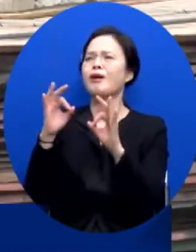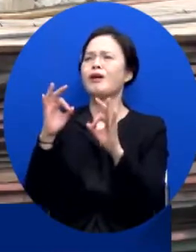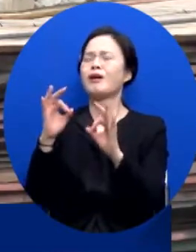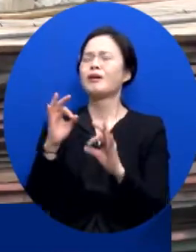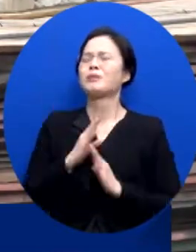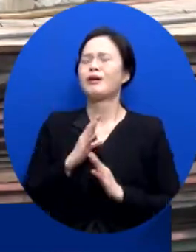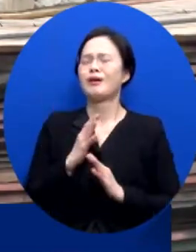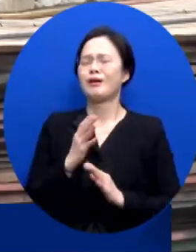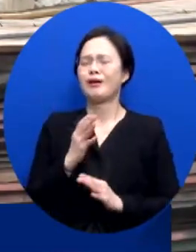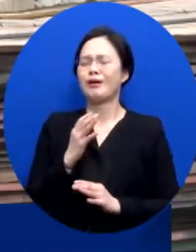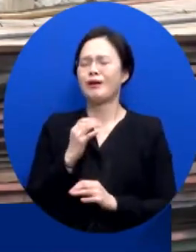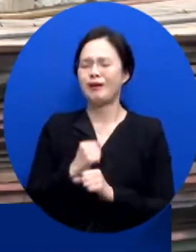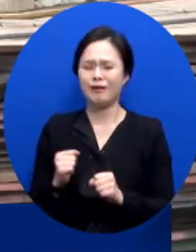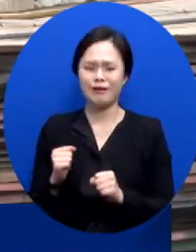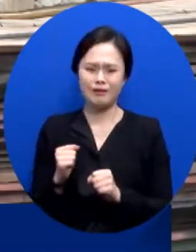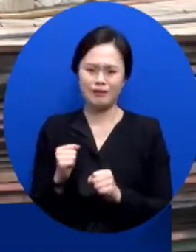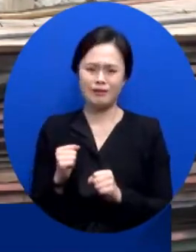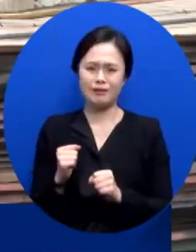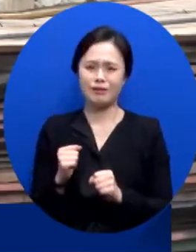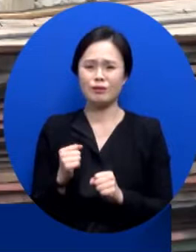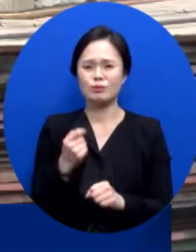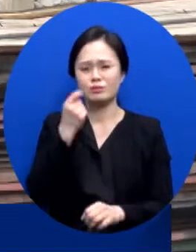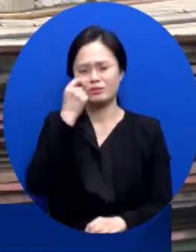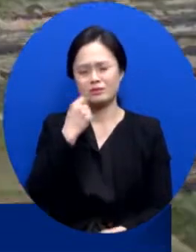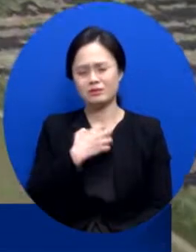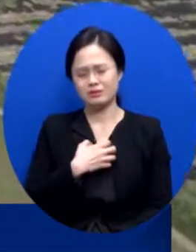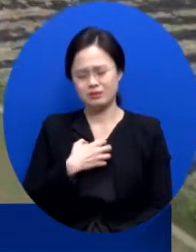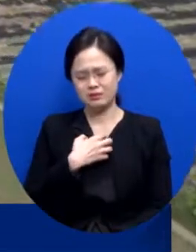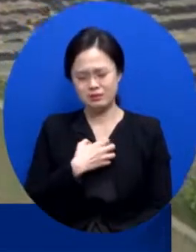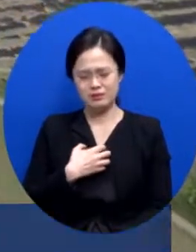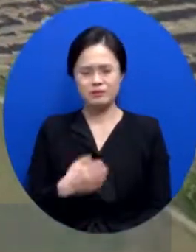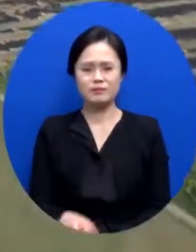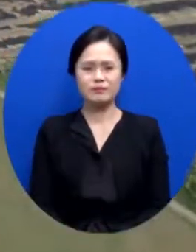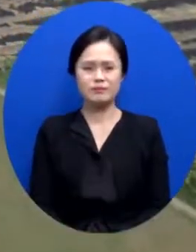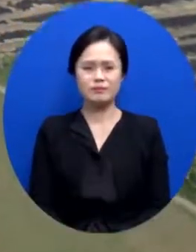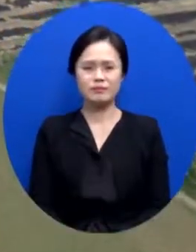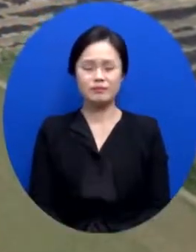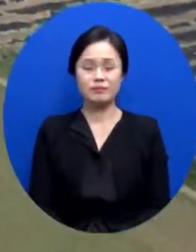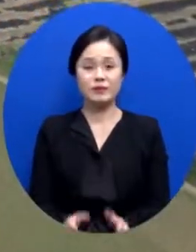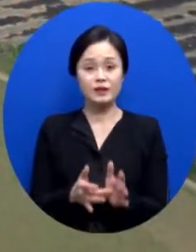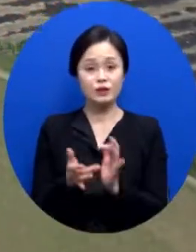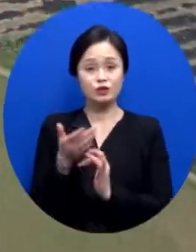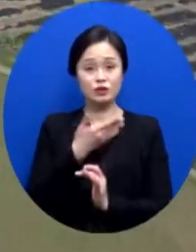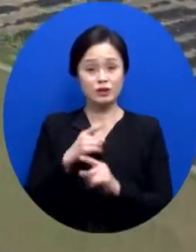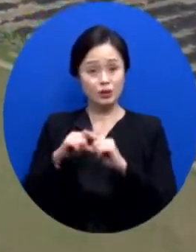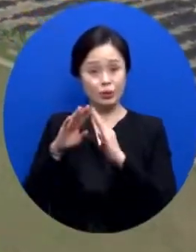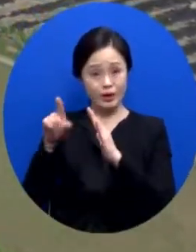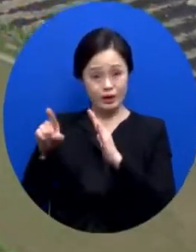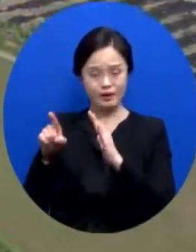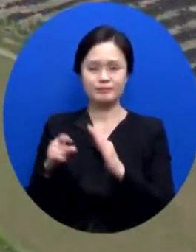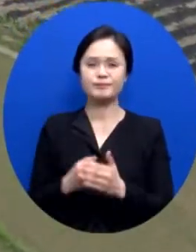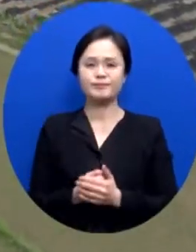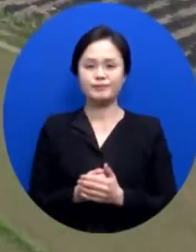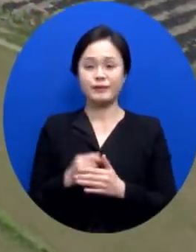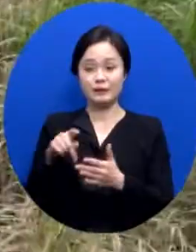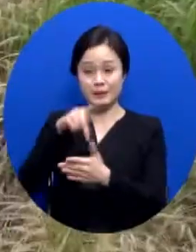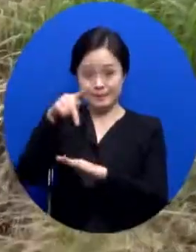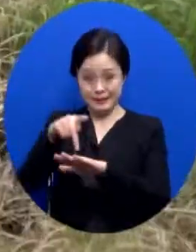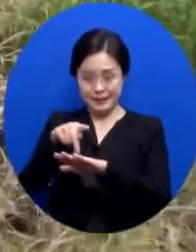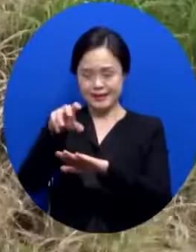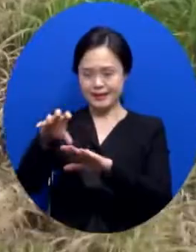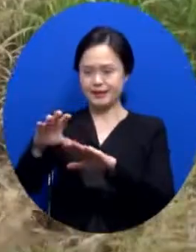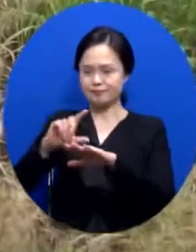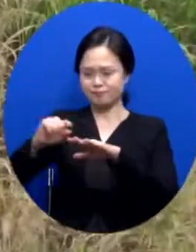파기 4편이 합을 켤 소위 할 사단 펴야 예수 제자 교회는 10명과 안 약 3만 명이 살고 있는